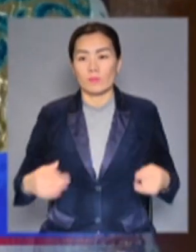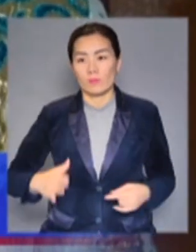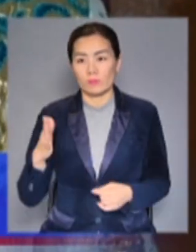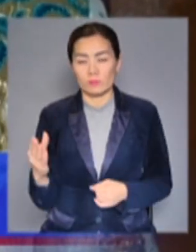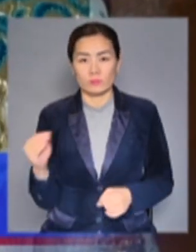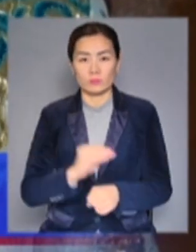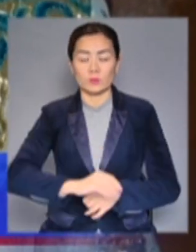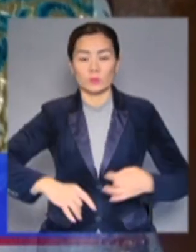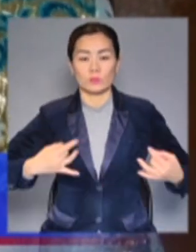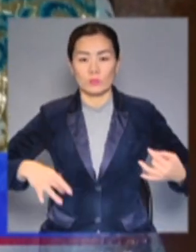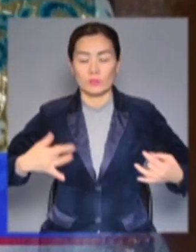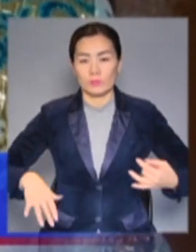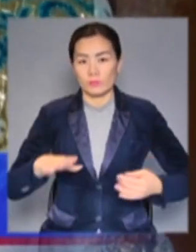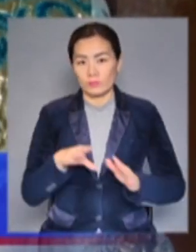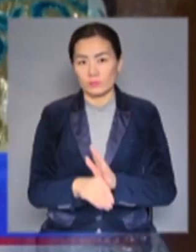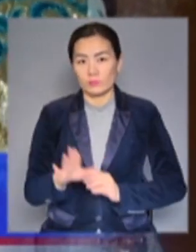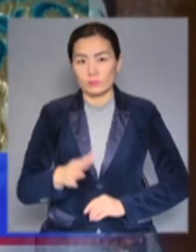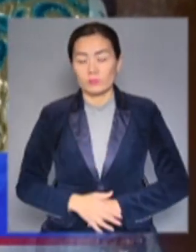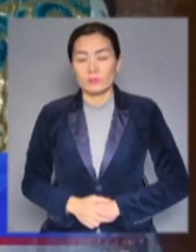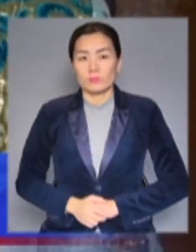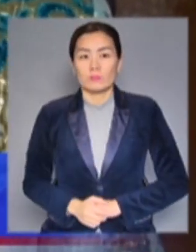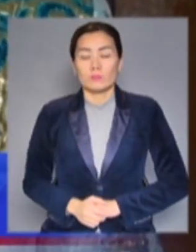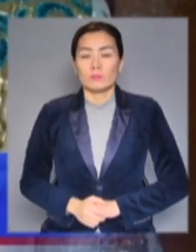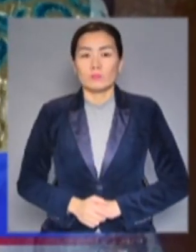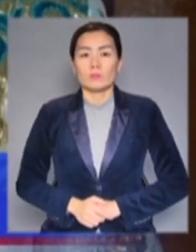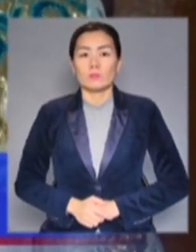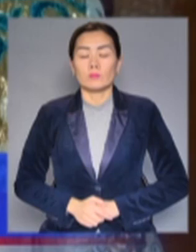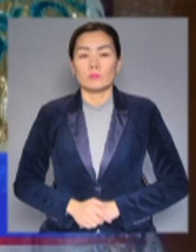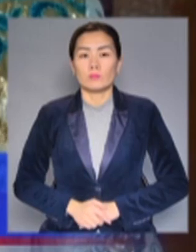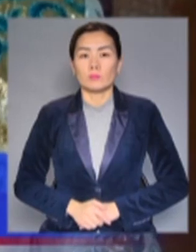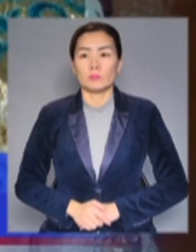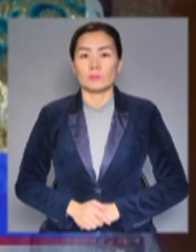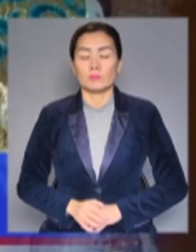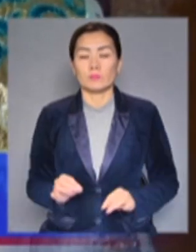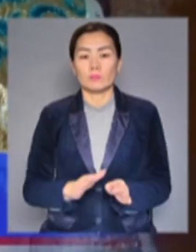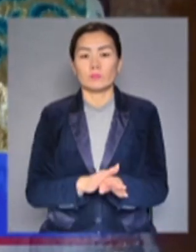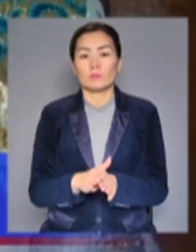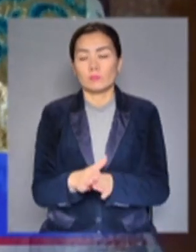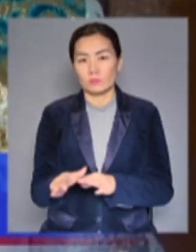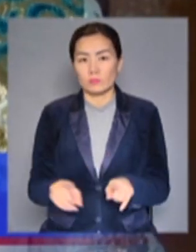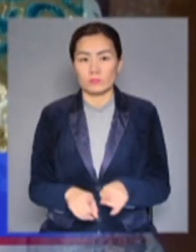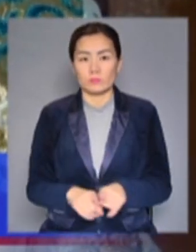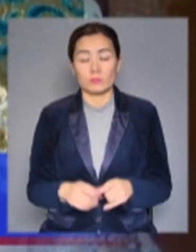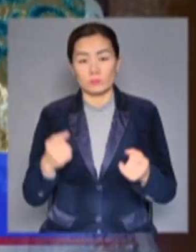мынау домбыра аспаптарында Сүгір бабамыздың Ықылас күйлерін орындап кеткені